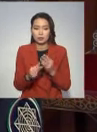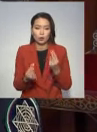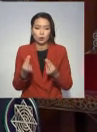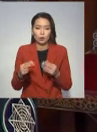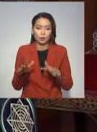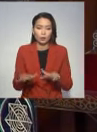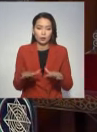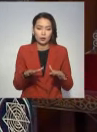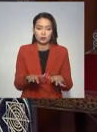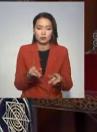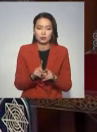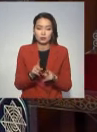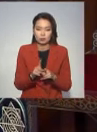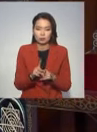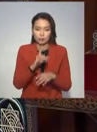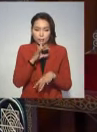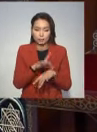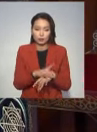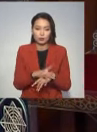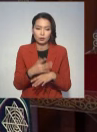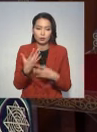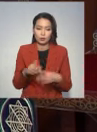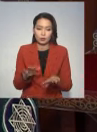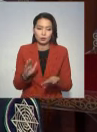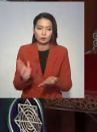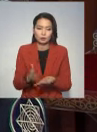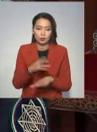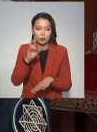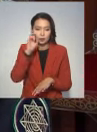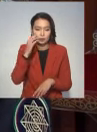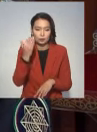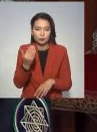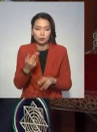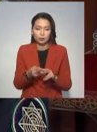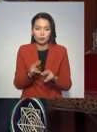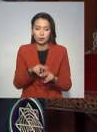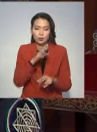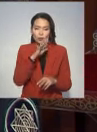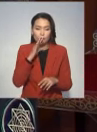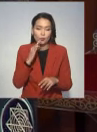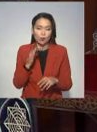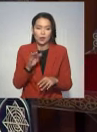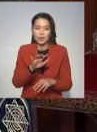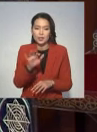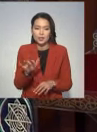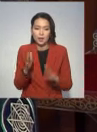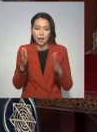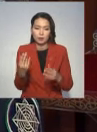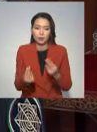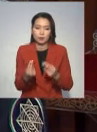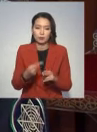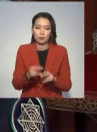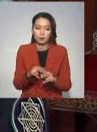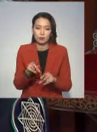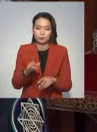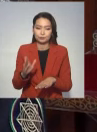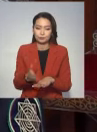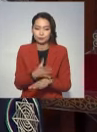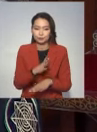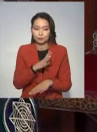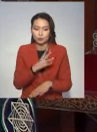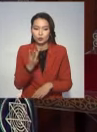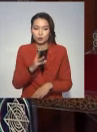орындары бұғатталды, 2 казино, 110 ойын терминалдары, 52 процессор, 50 монитор, фишка және